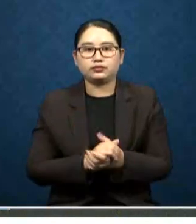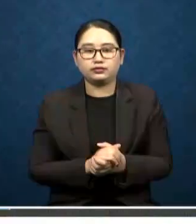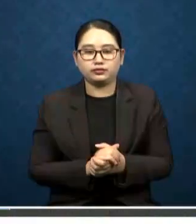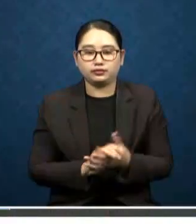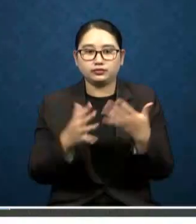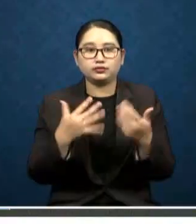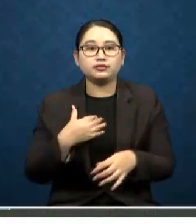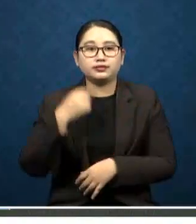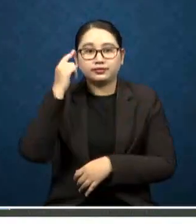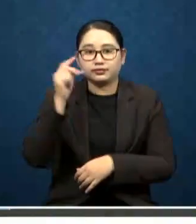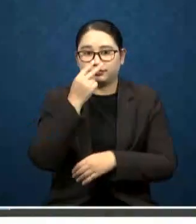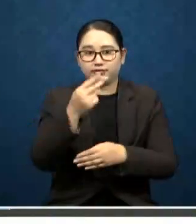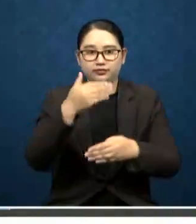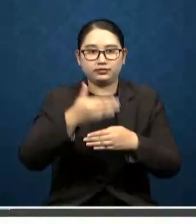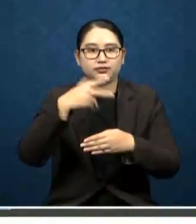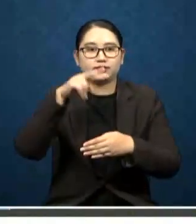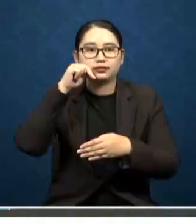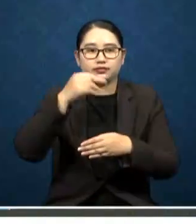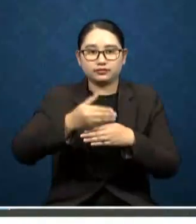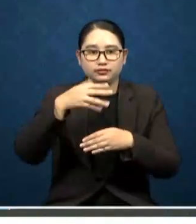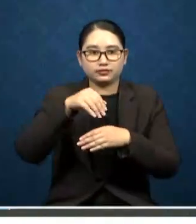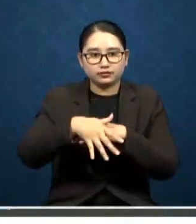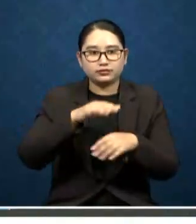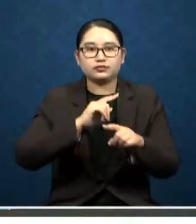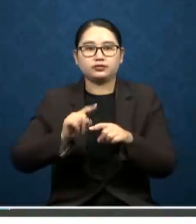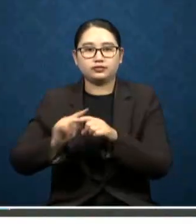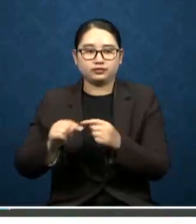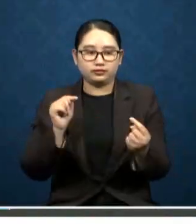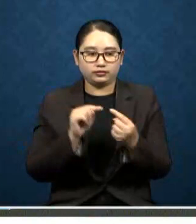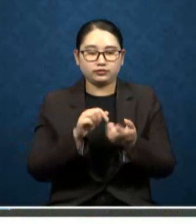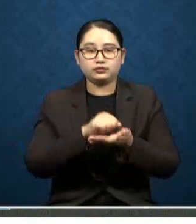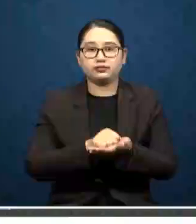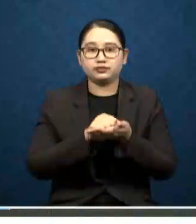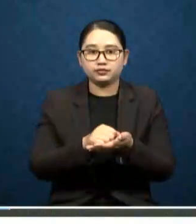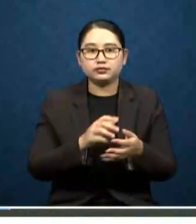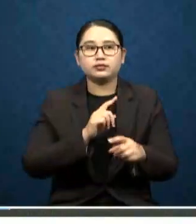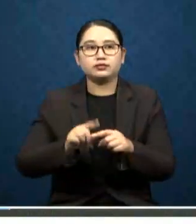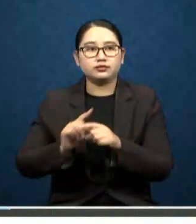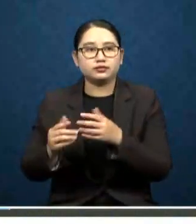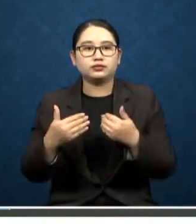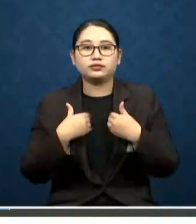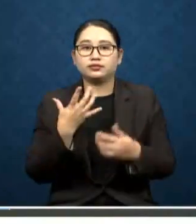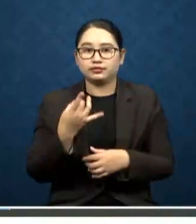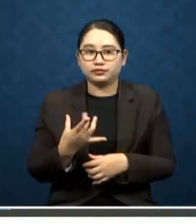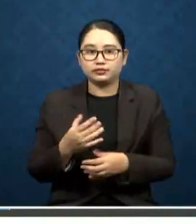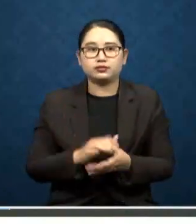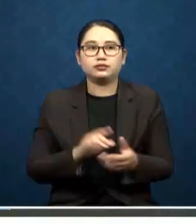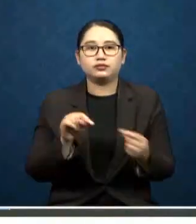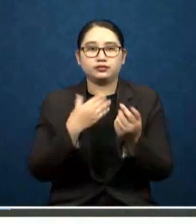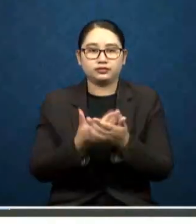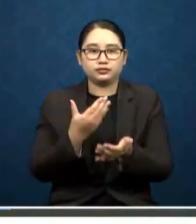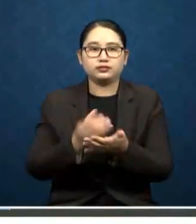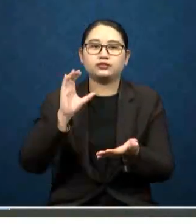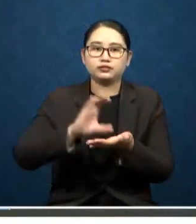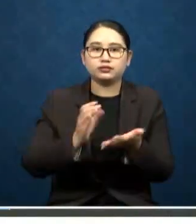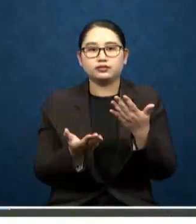ว่าฝายที่เกิดจากการใช้จิตสาธารณะด้วยการสมทบทุน